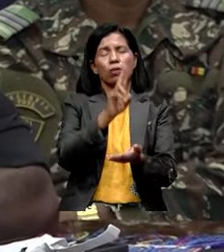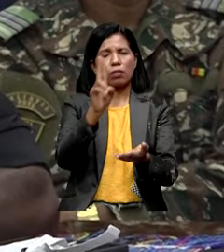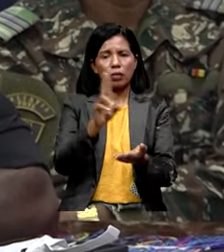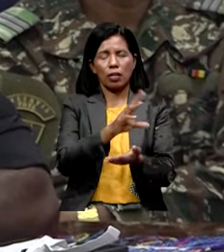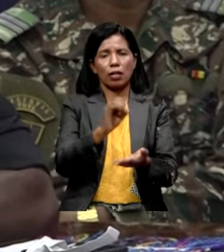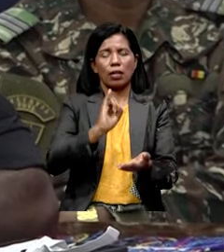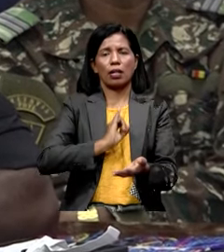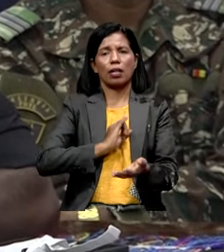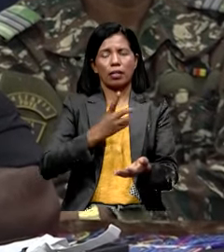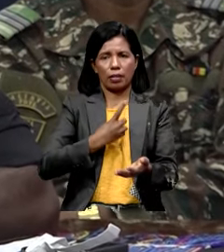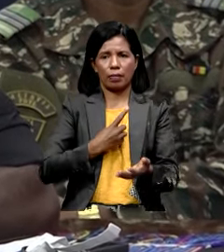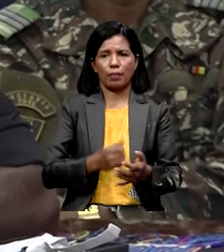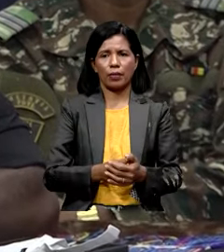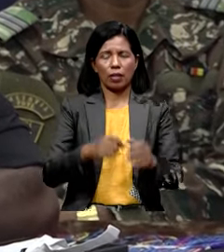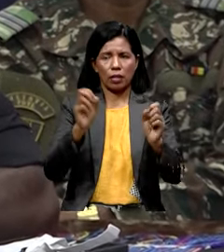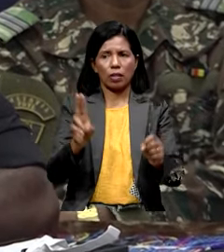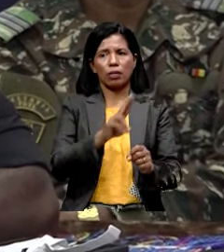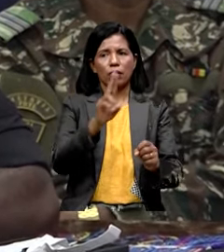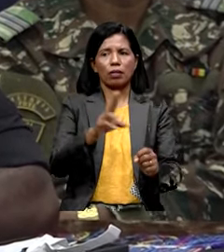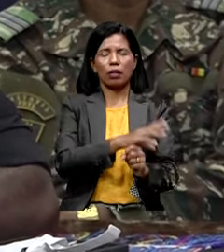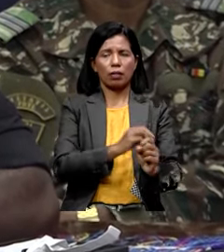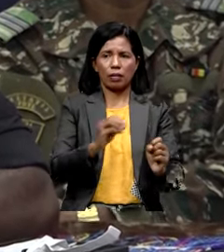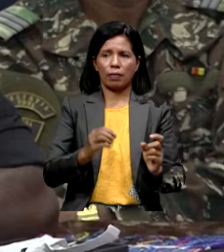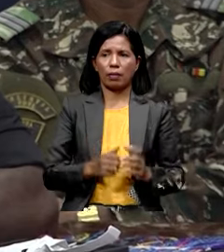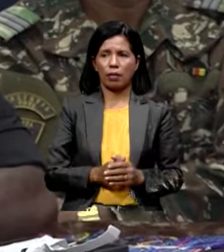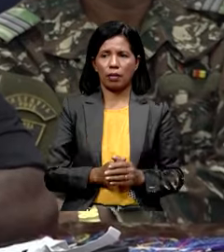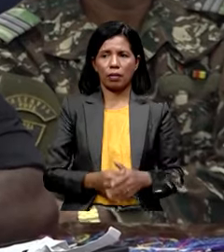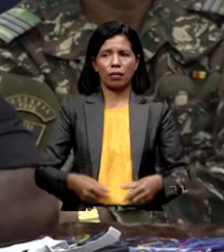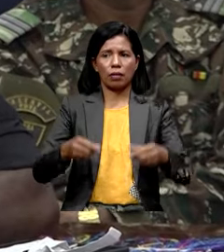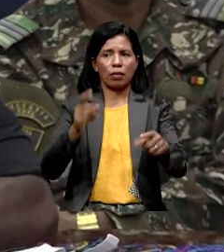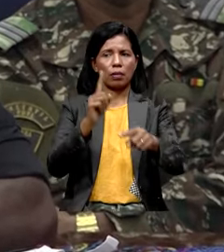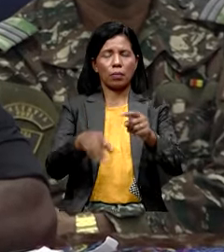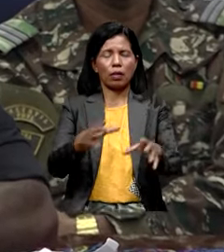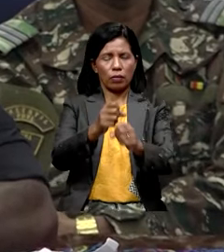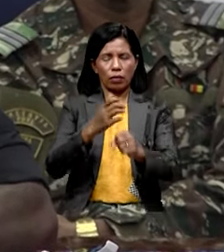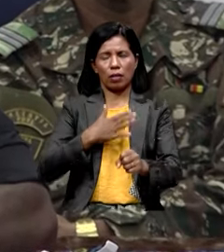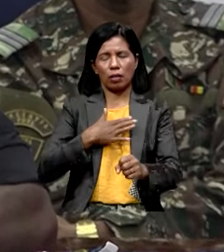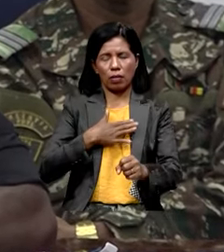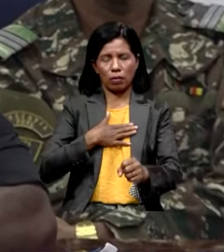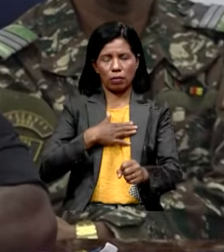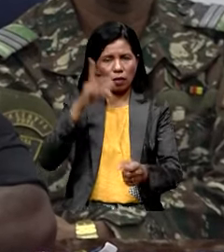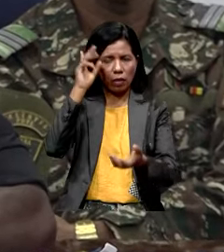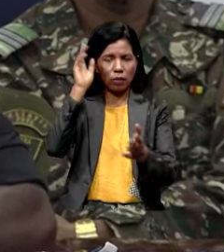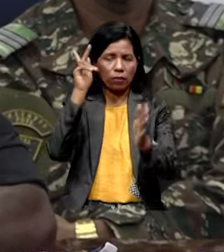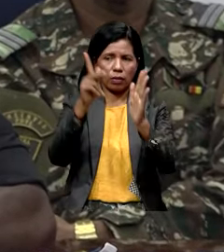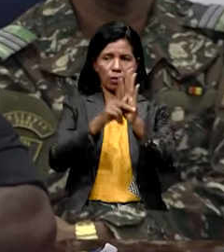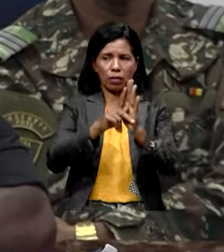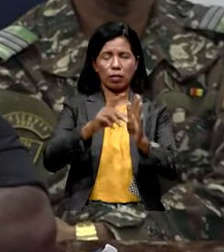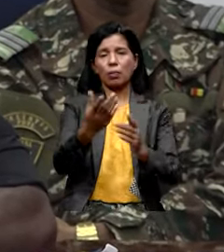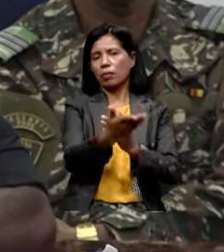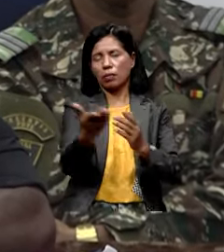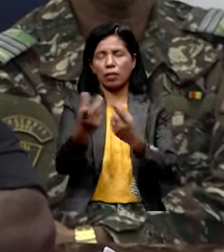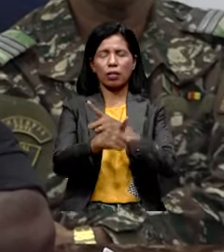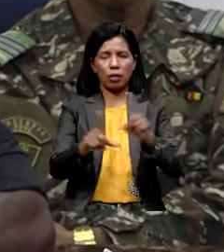autorisasi, tengi autorisasi mahu foto siapa la foto itu, orang berfoto dalam foto. Bas jurnalis cerita foto, liber bentuk bot cerita